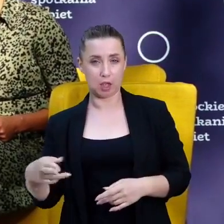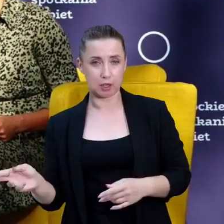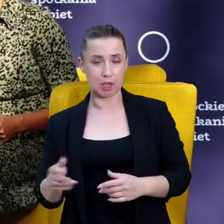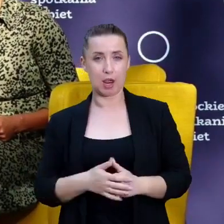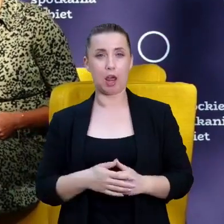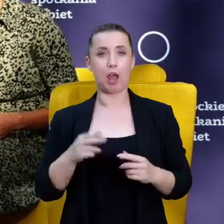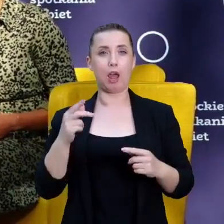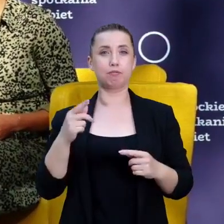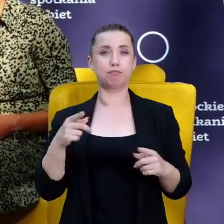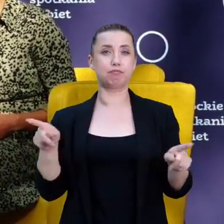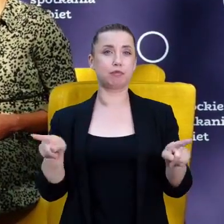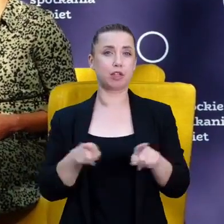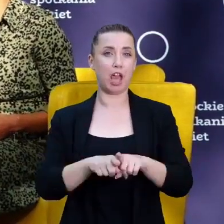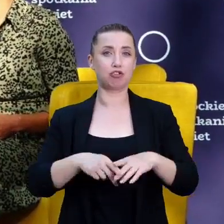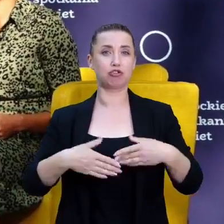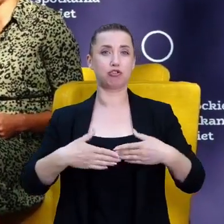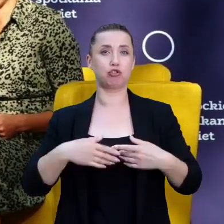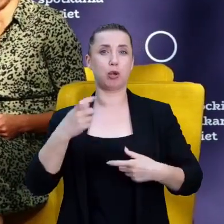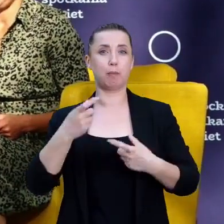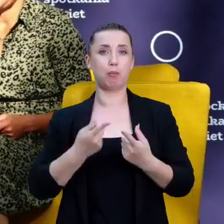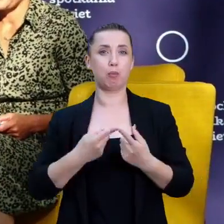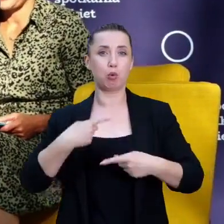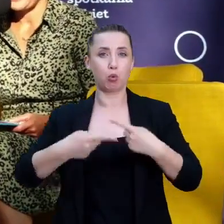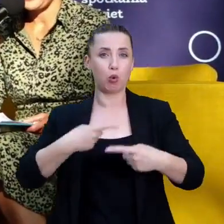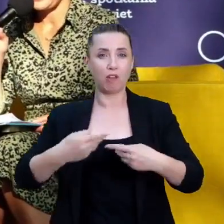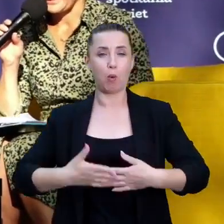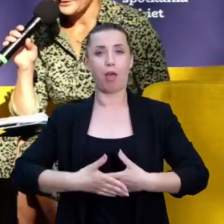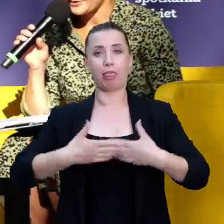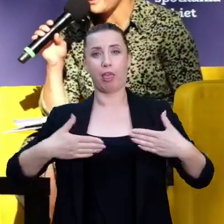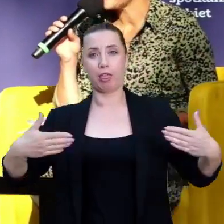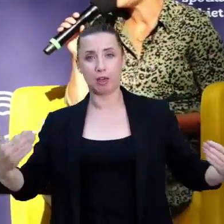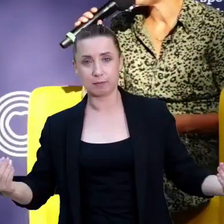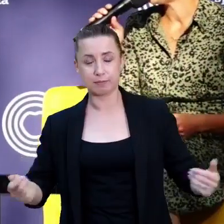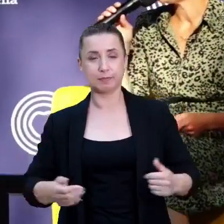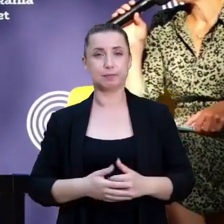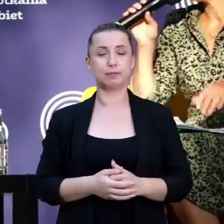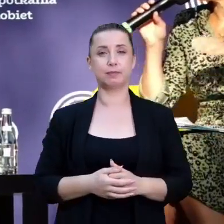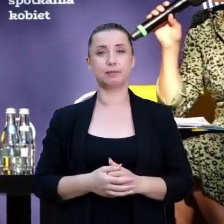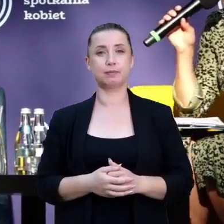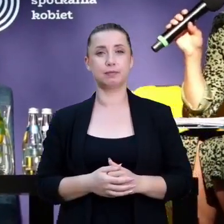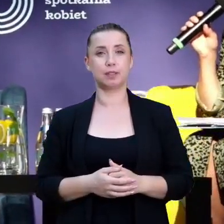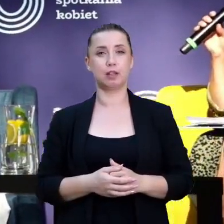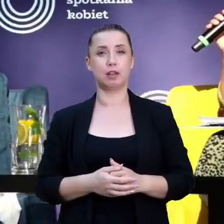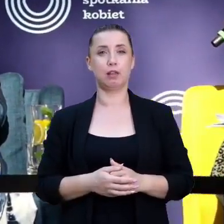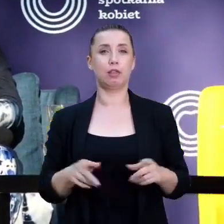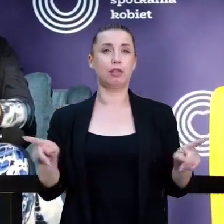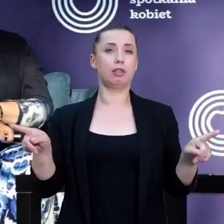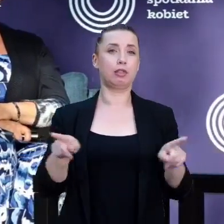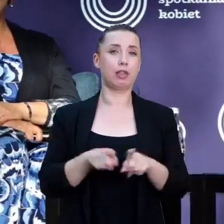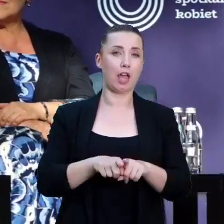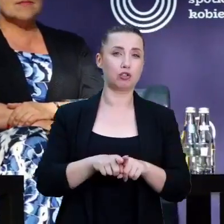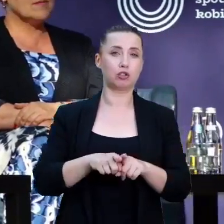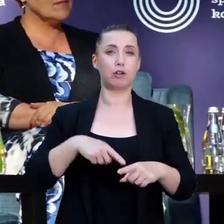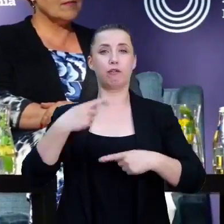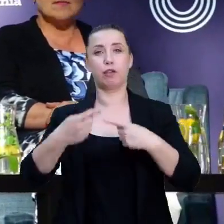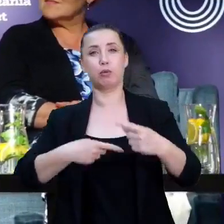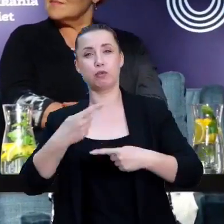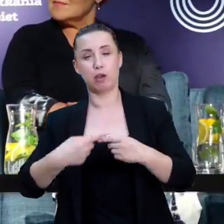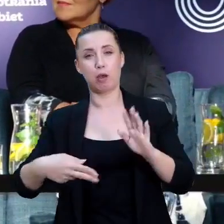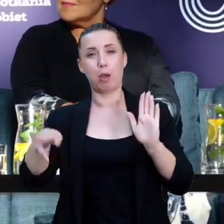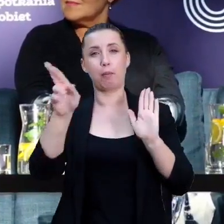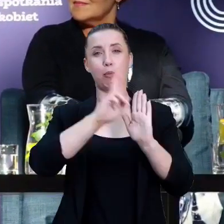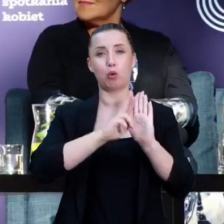kilkanaście spektakli teatru telewizyjnego, spektakli teatralnych, kilkadziesiąt pewnie jak nie więcej